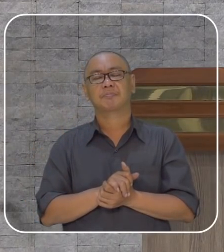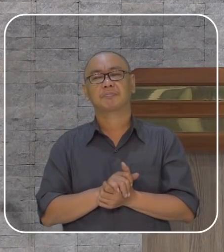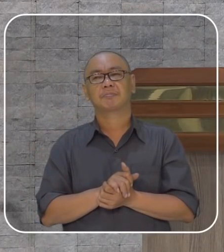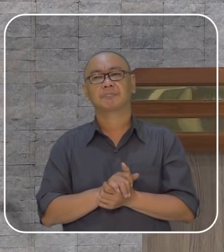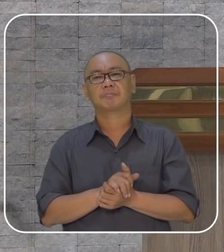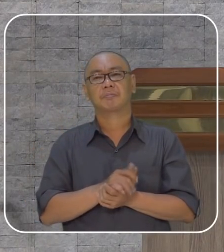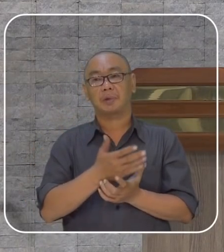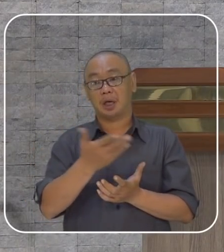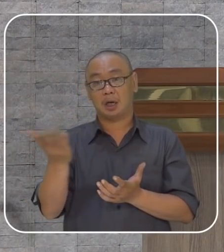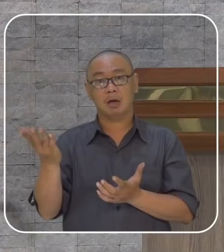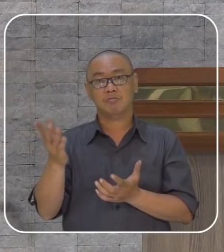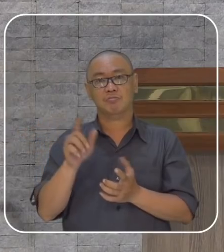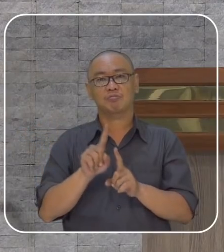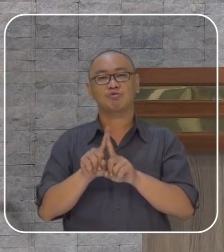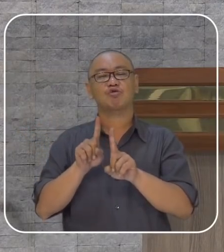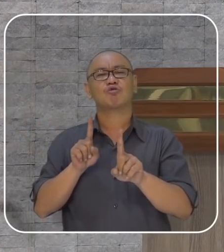mereka mundur.